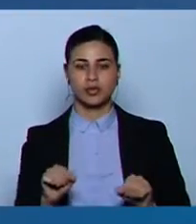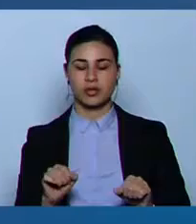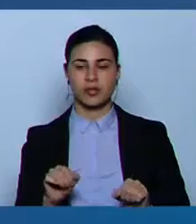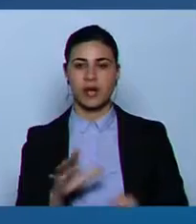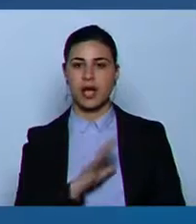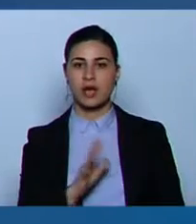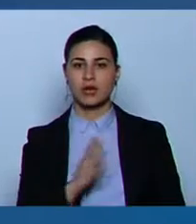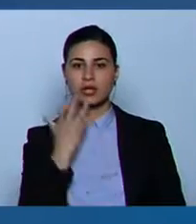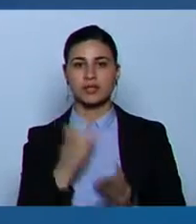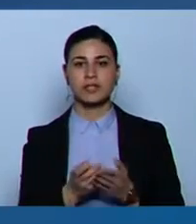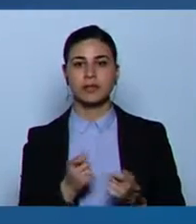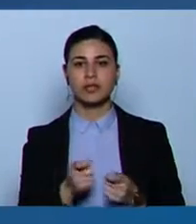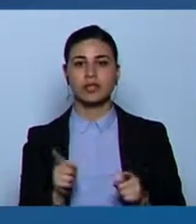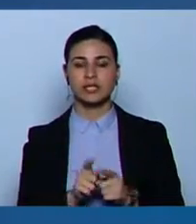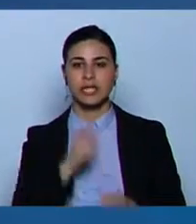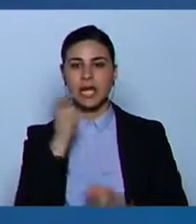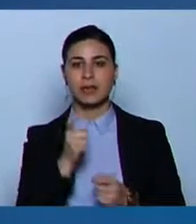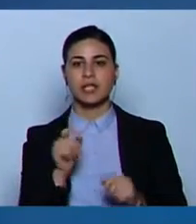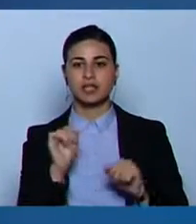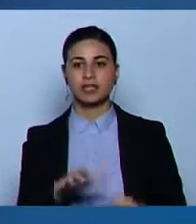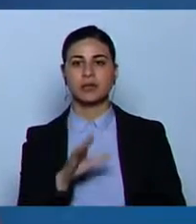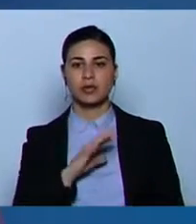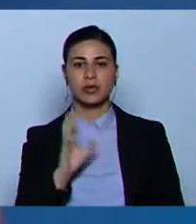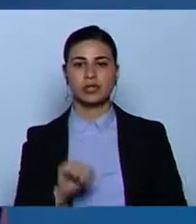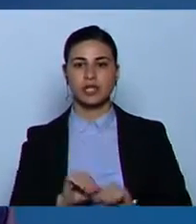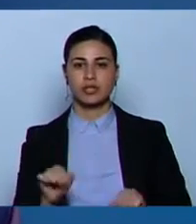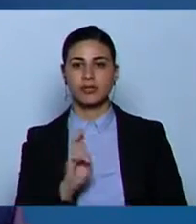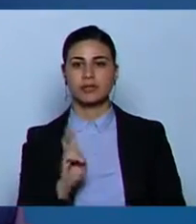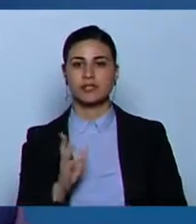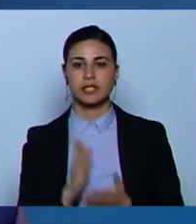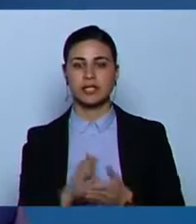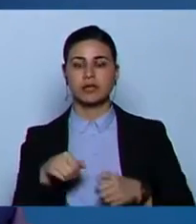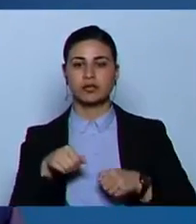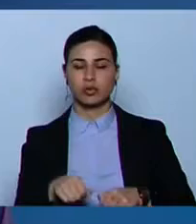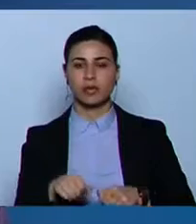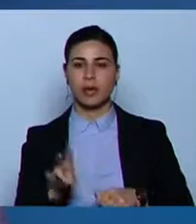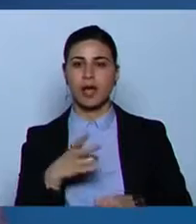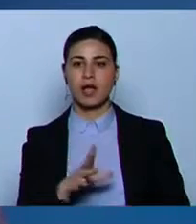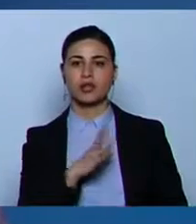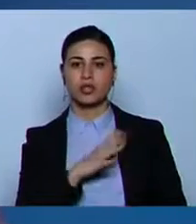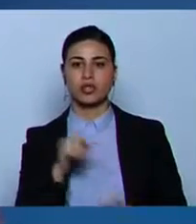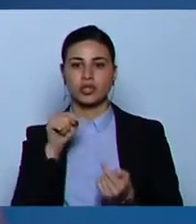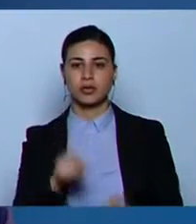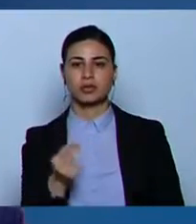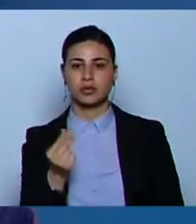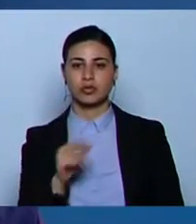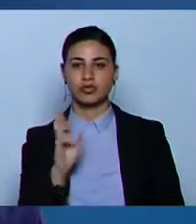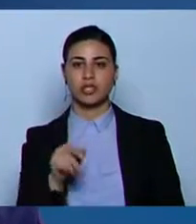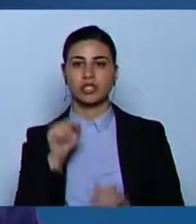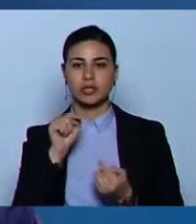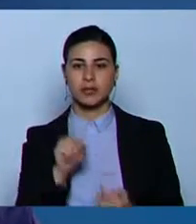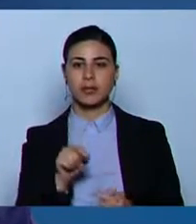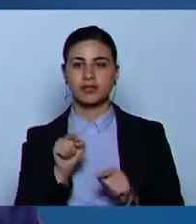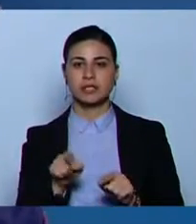არ კონდეთ თვითმართველობის ის ელემენტი, რაც შესაძლებელია და არ შეიძლება ვისაც აქვს უფლება, არ კონდეს შესაბამისი ფული. და